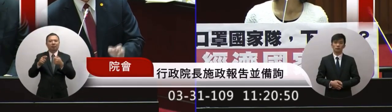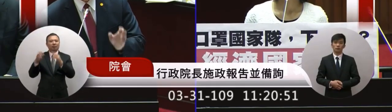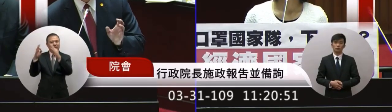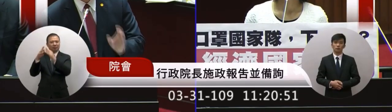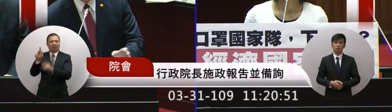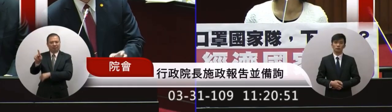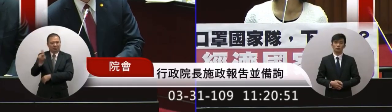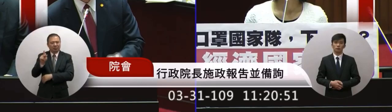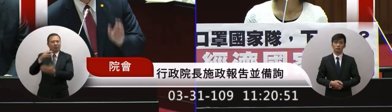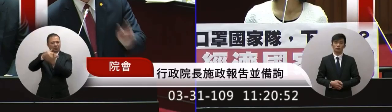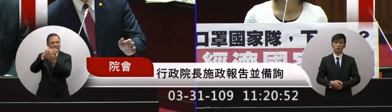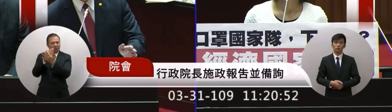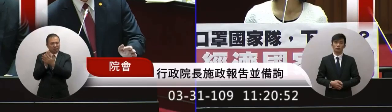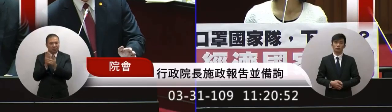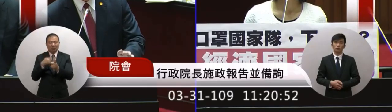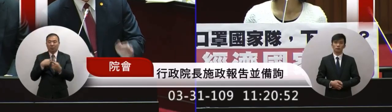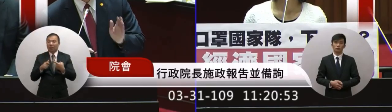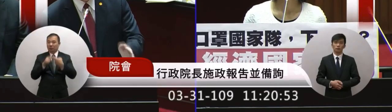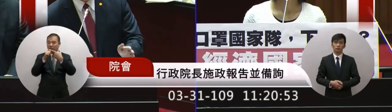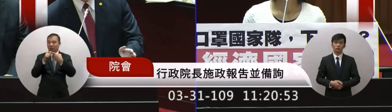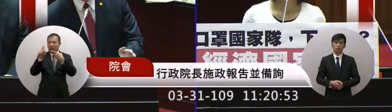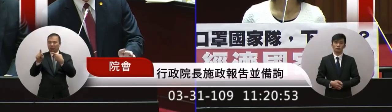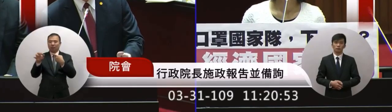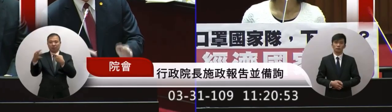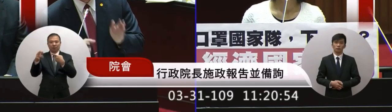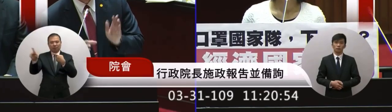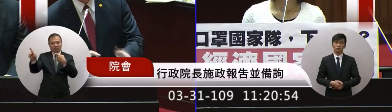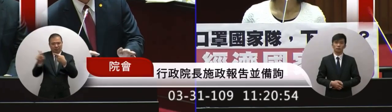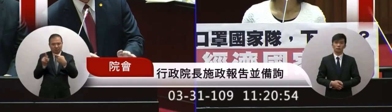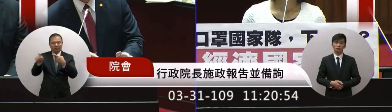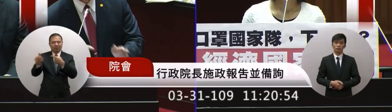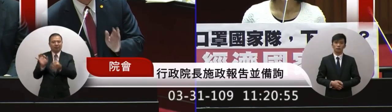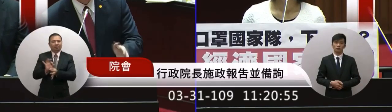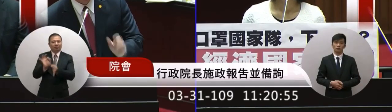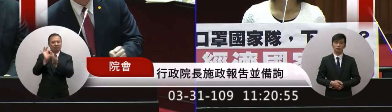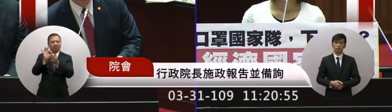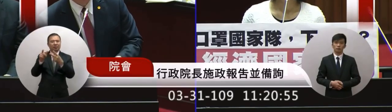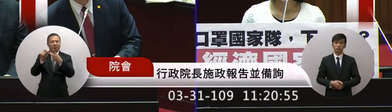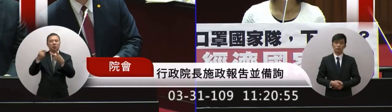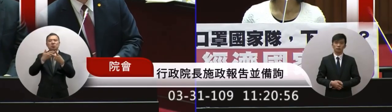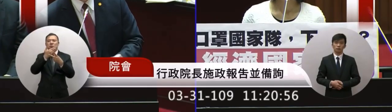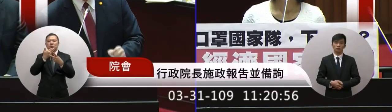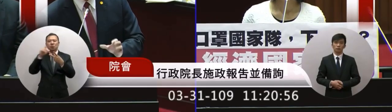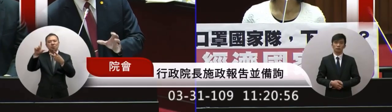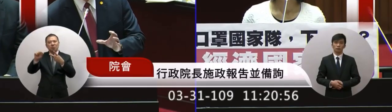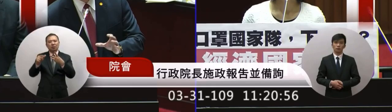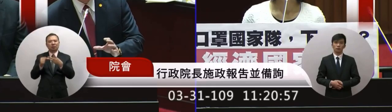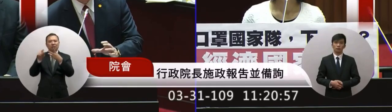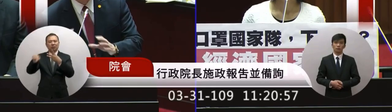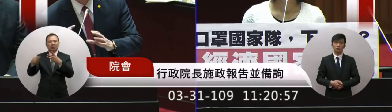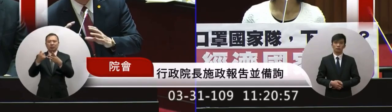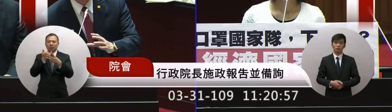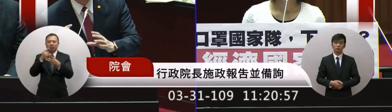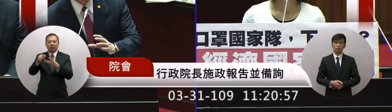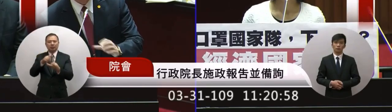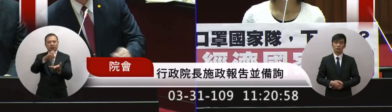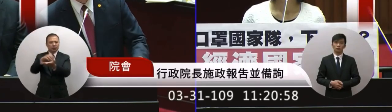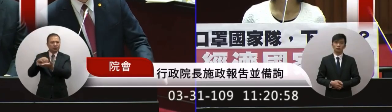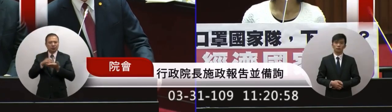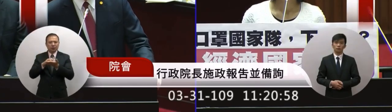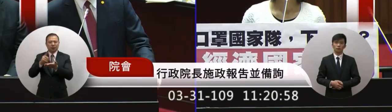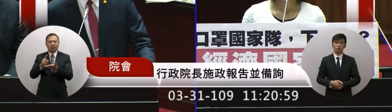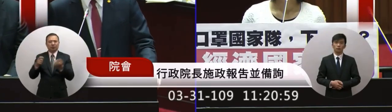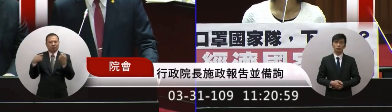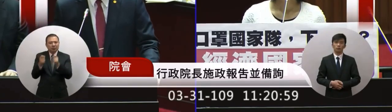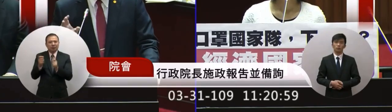会当讲第一，啊，借着钱加借挂，啊，利息较低，啊，速度较紧的，吼、哦，加伫即个纾困加